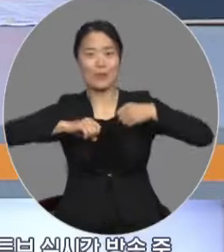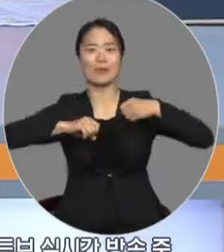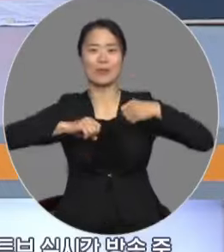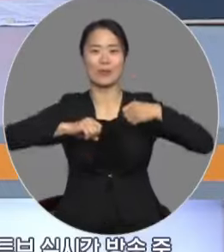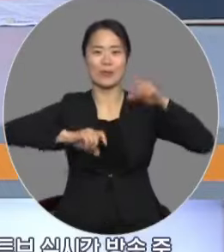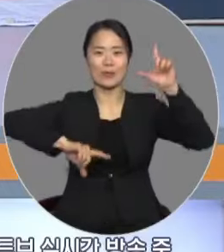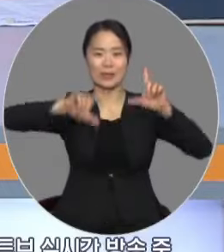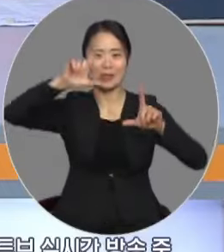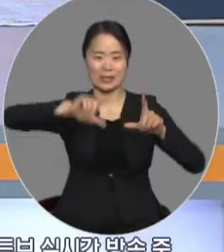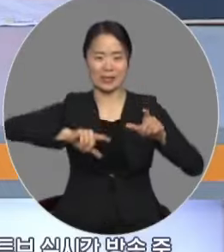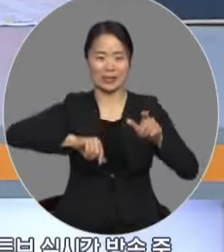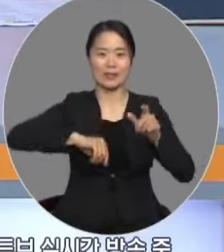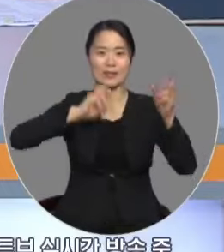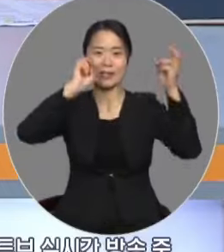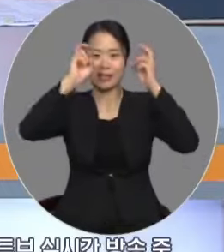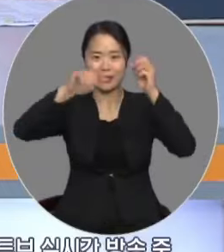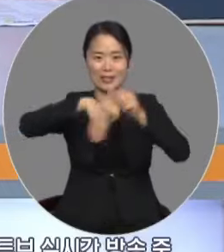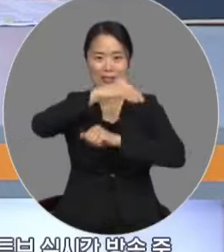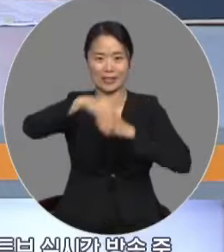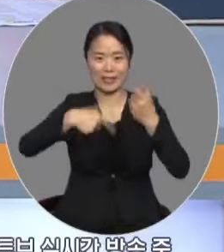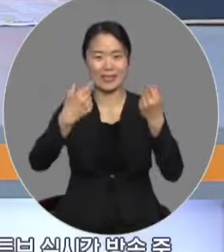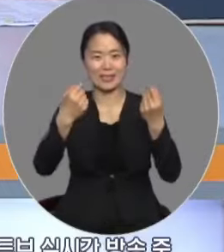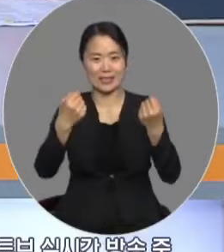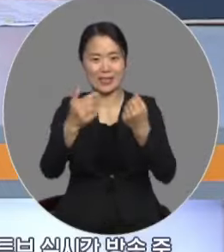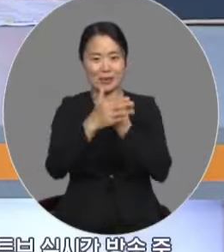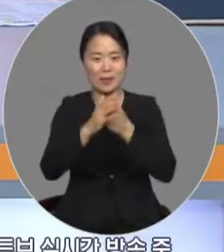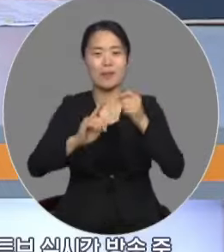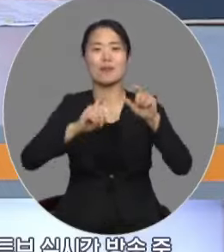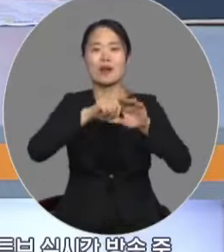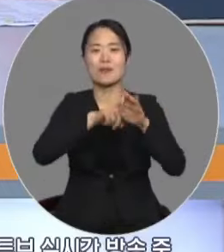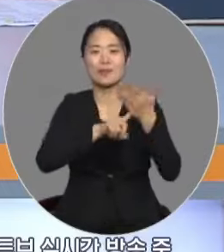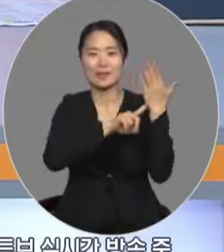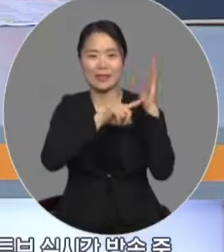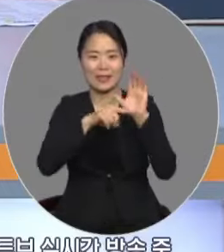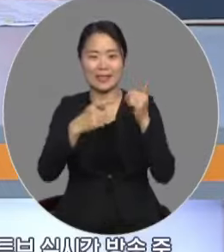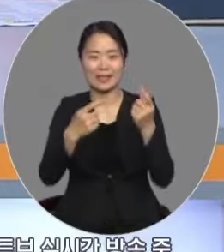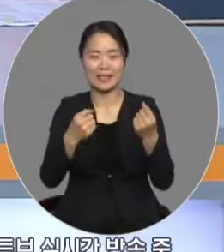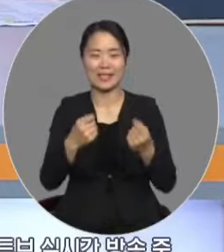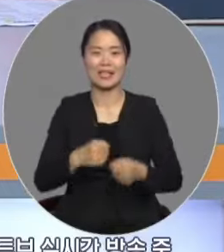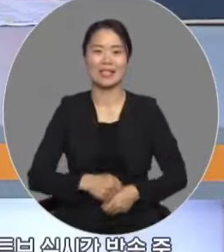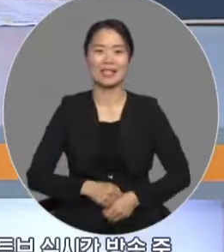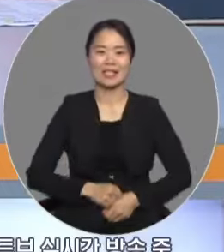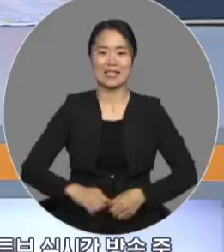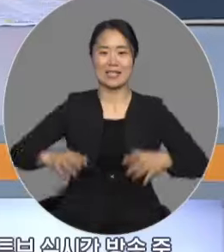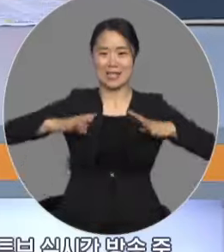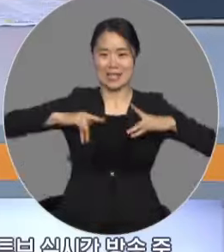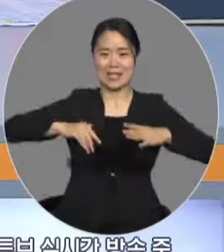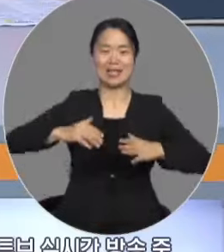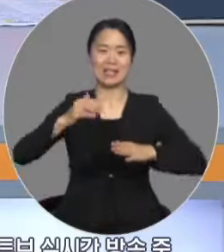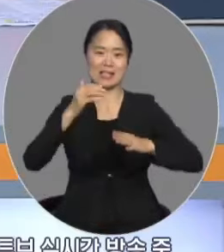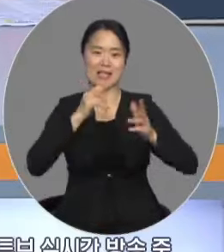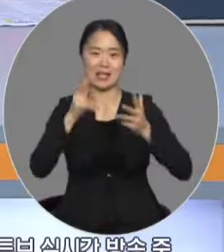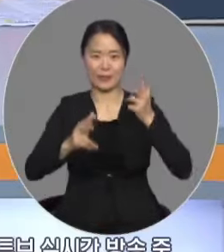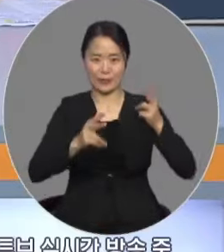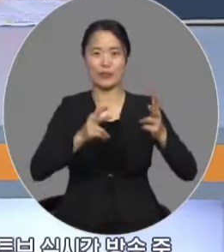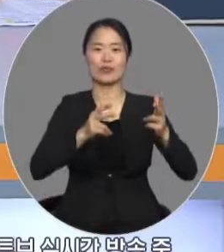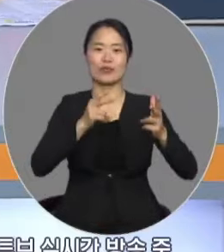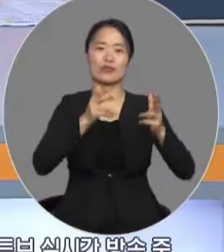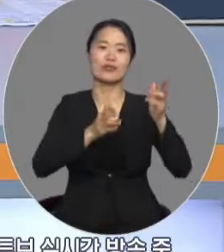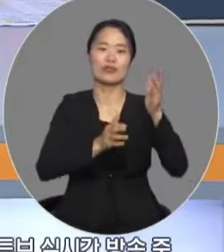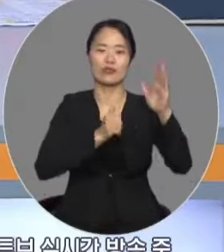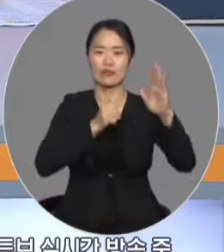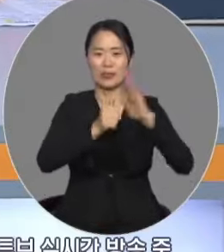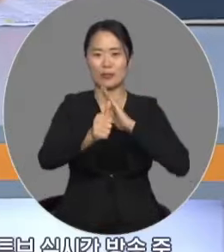또 입고 오셔서 예, 예, 예. 그런 마음이 좀 표현되는 것 같습니다. 아니, 자랑스러운 산업수도인 만큼 예. 울산이 가장 자랑스러운